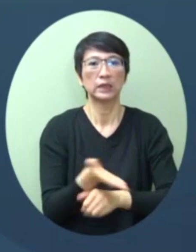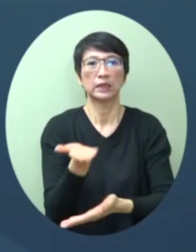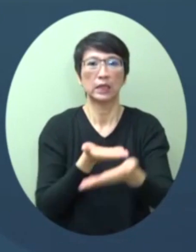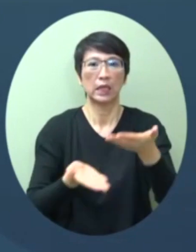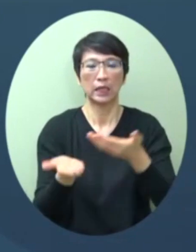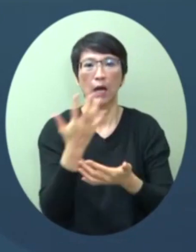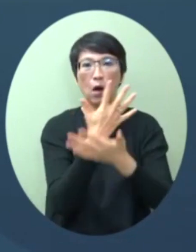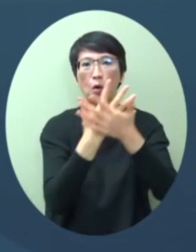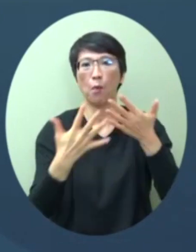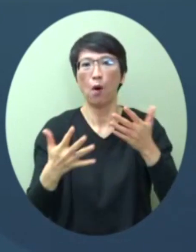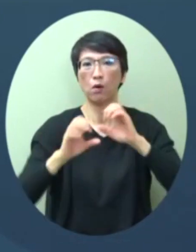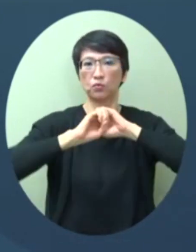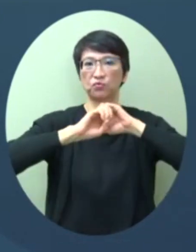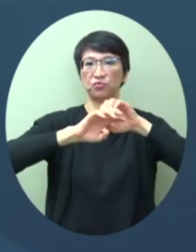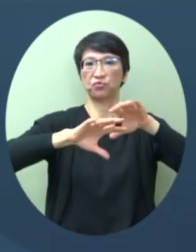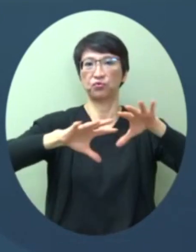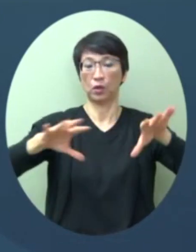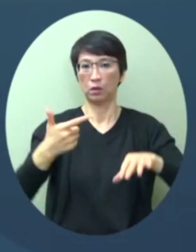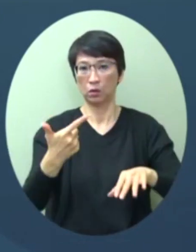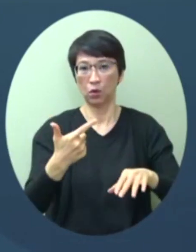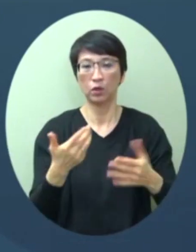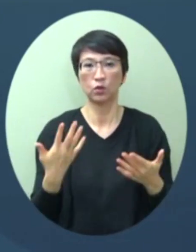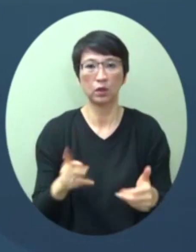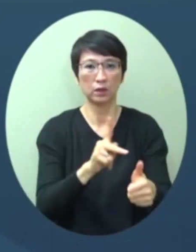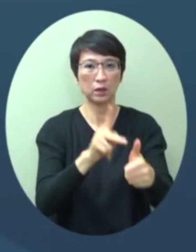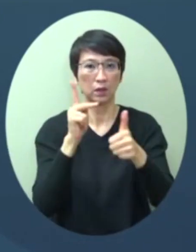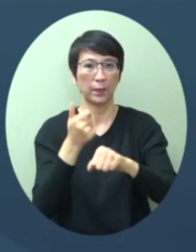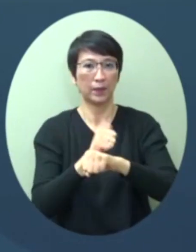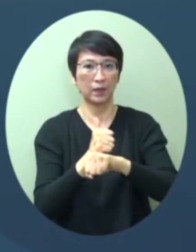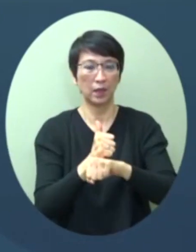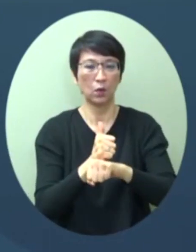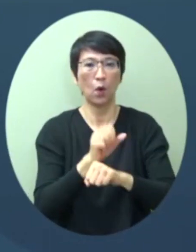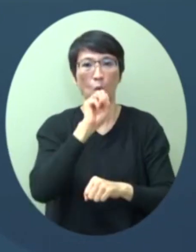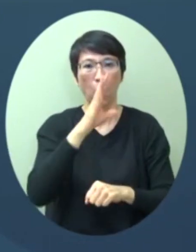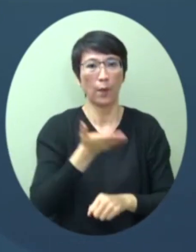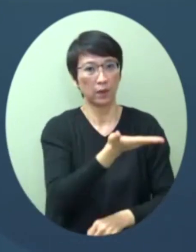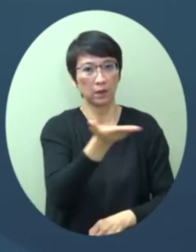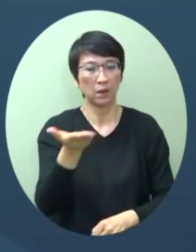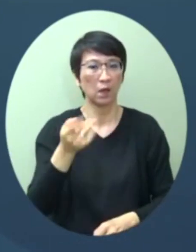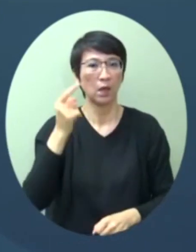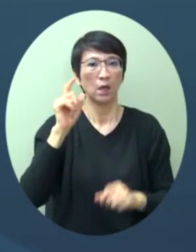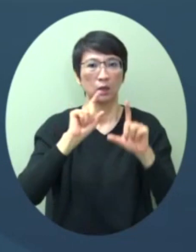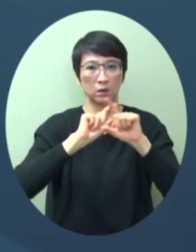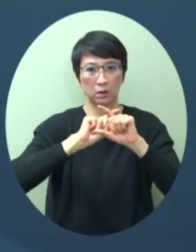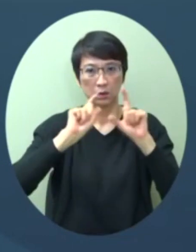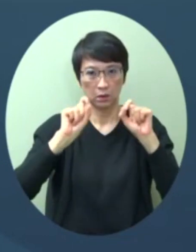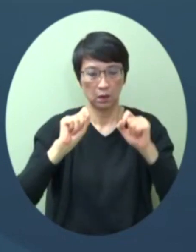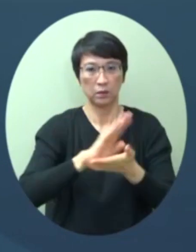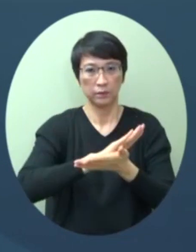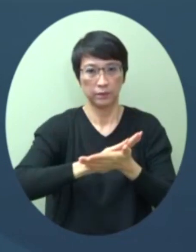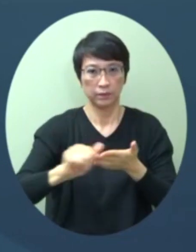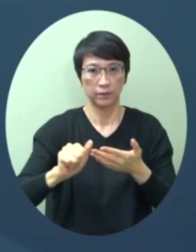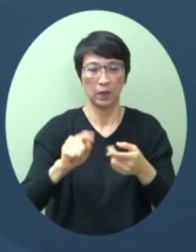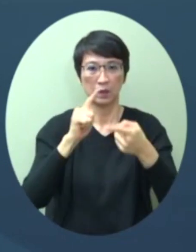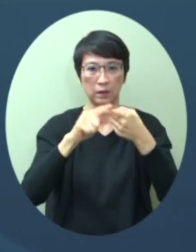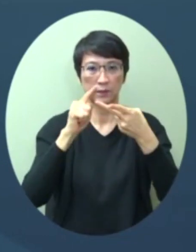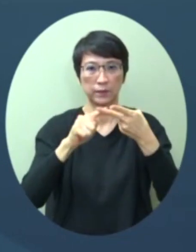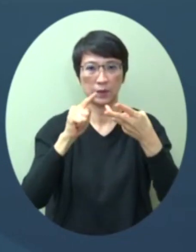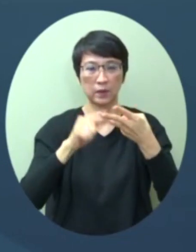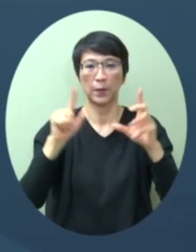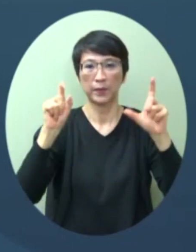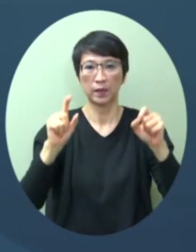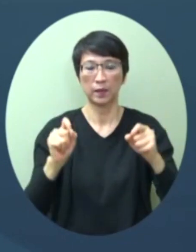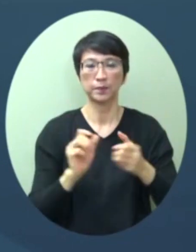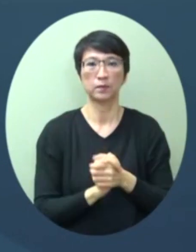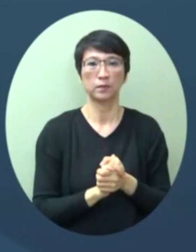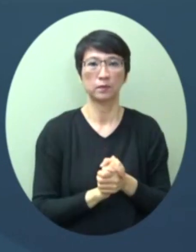里散播所以我想值今天的机会向港大市民明确作出以下三点的澄清